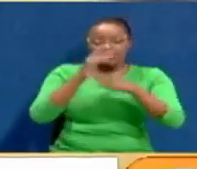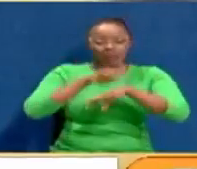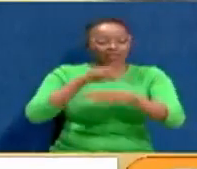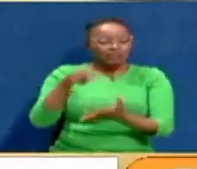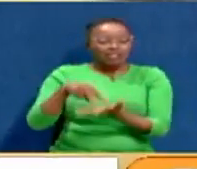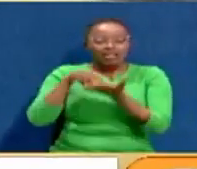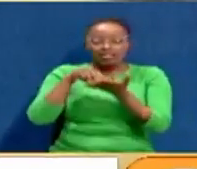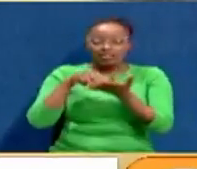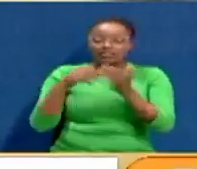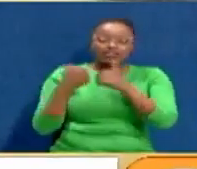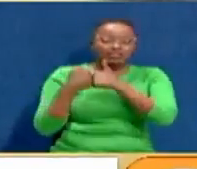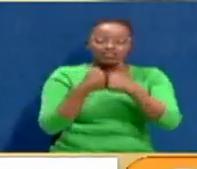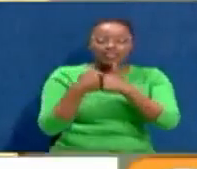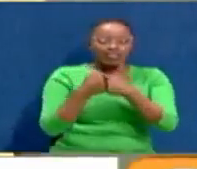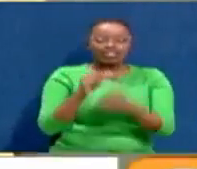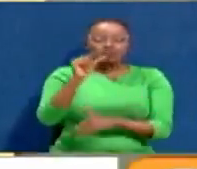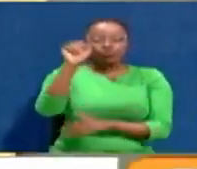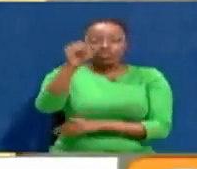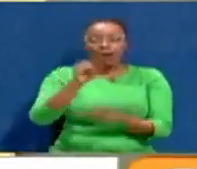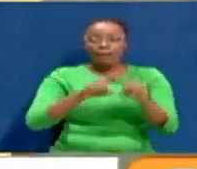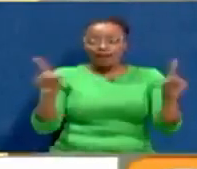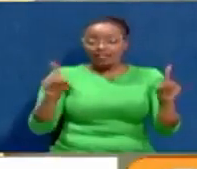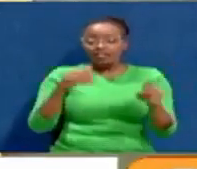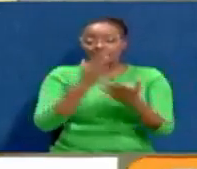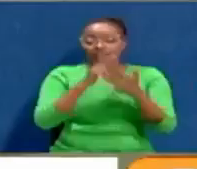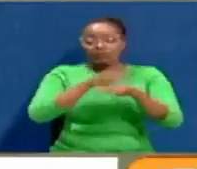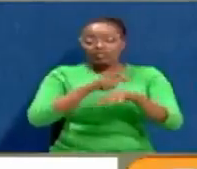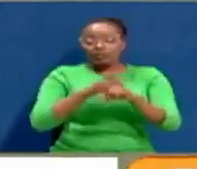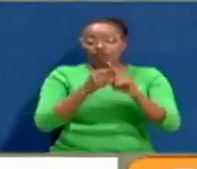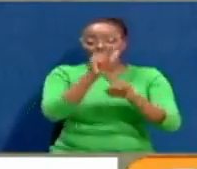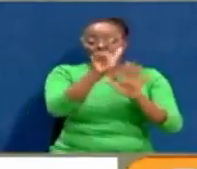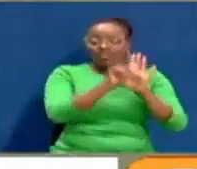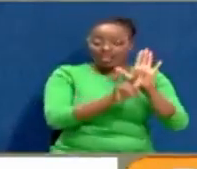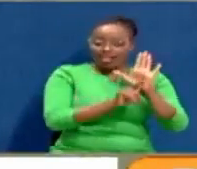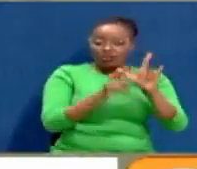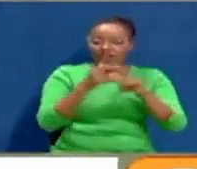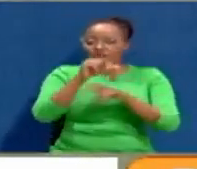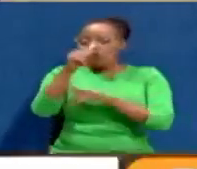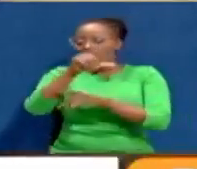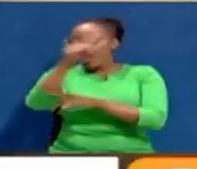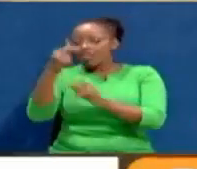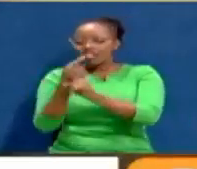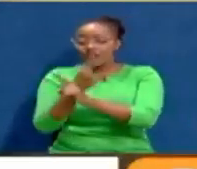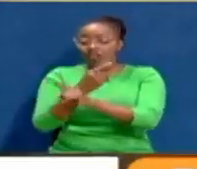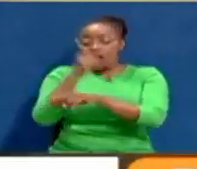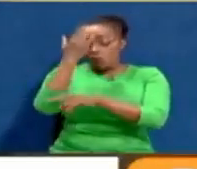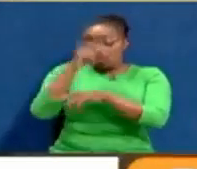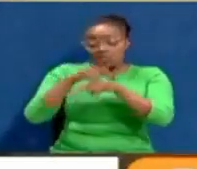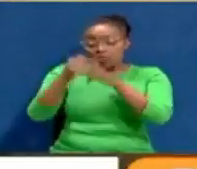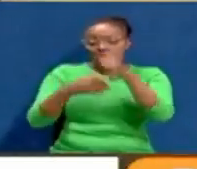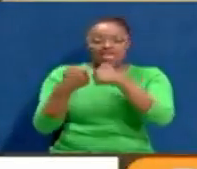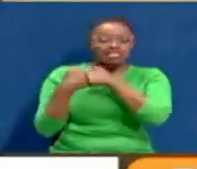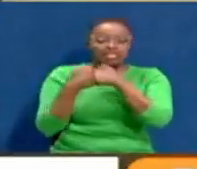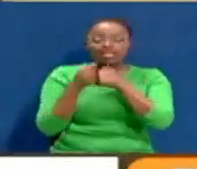kusimama inakuwa ni changamoto kidogo, lakini unapata unaweza kuwa unatoka somo hili unaingia lingine, hivyo kama madarasa yanafuatana